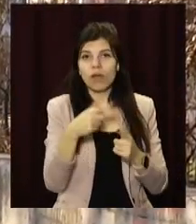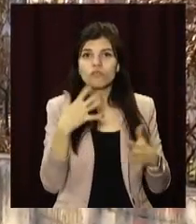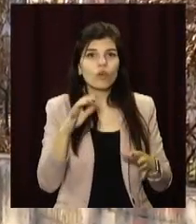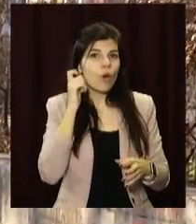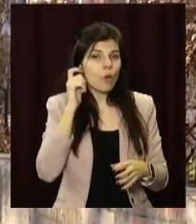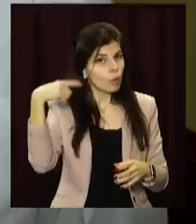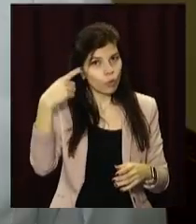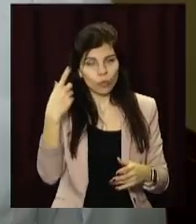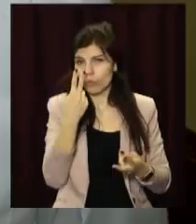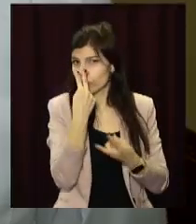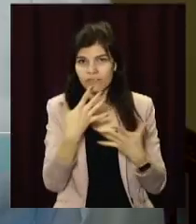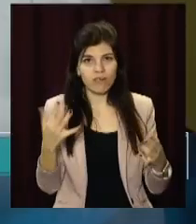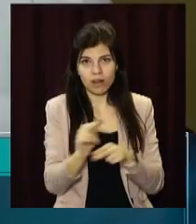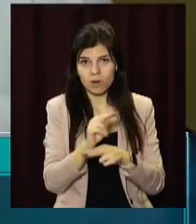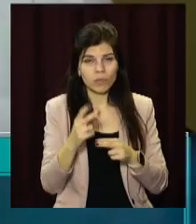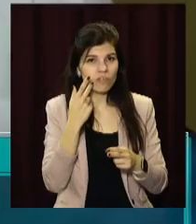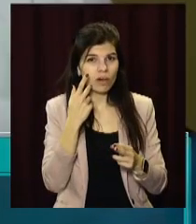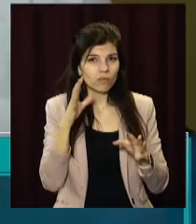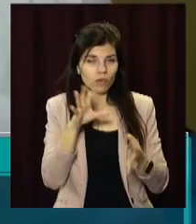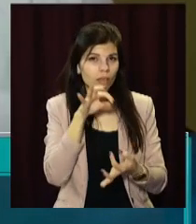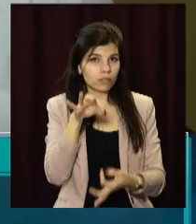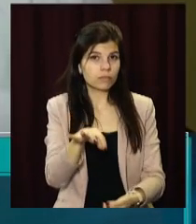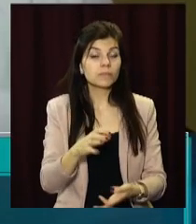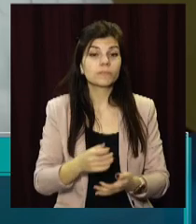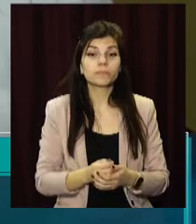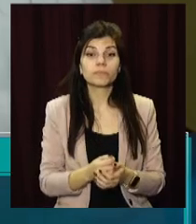бачили півстоліття. Ми почали з капітального ремонту